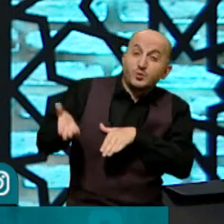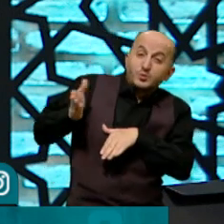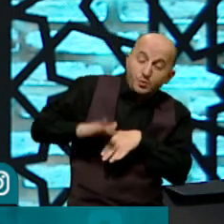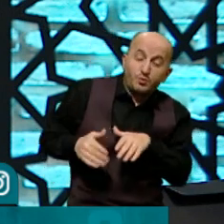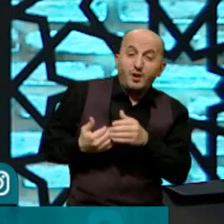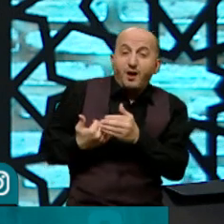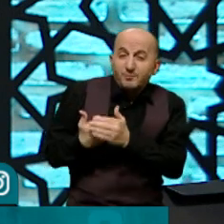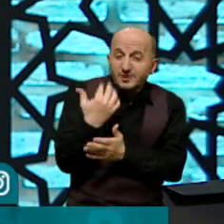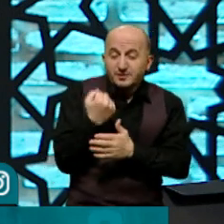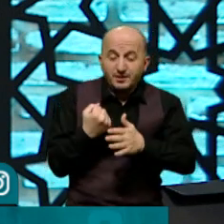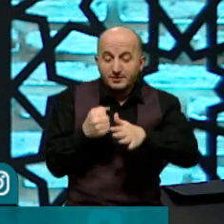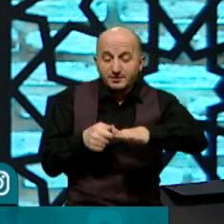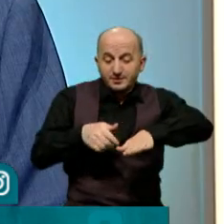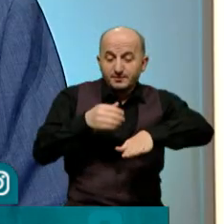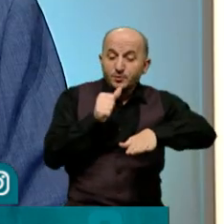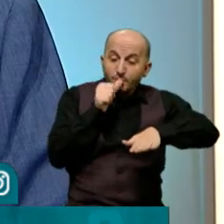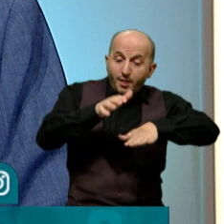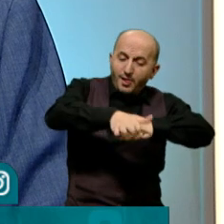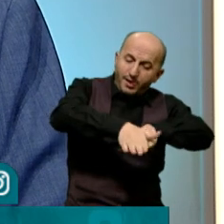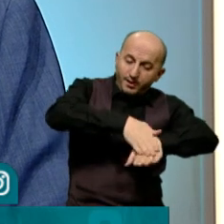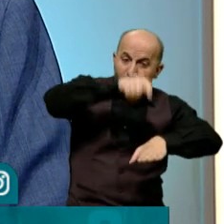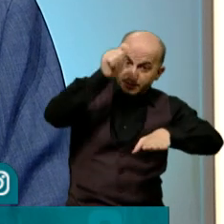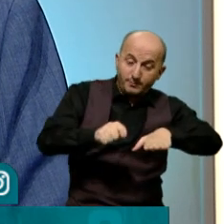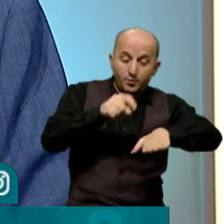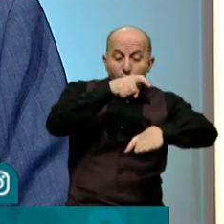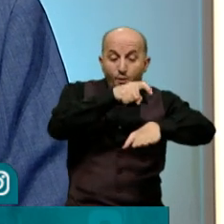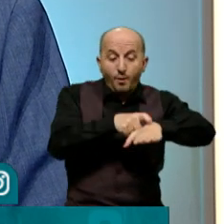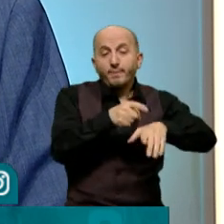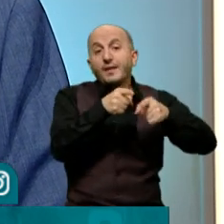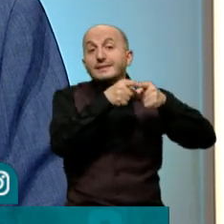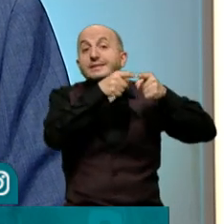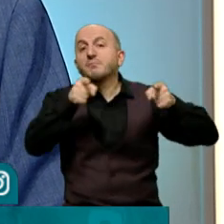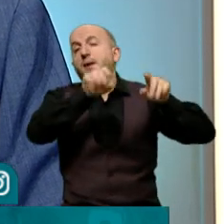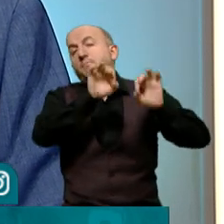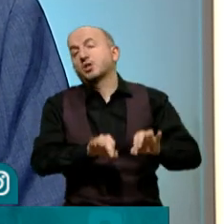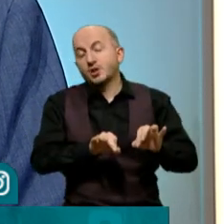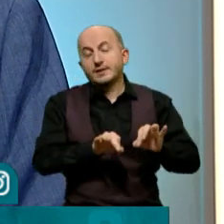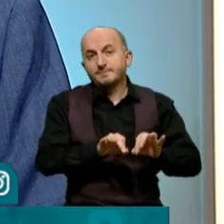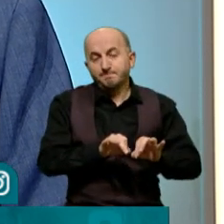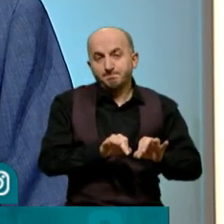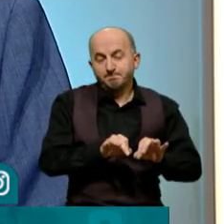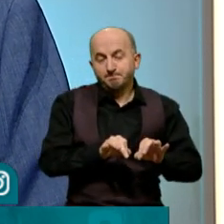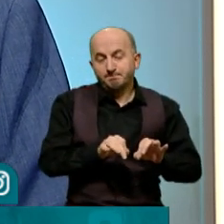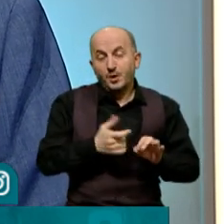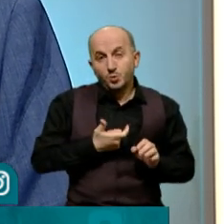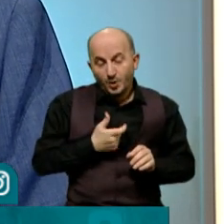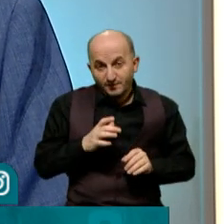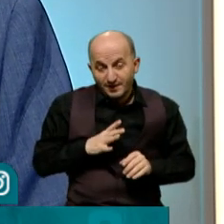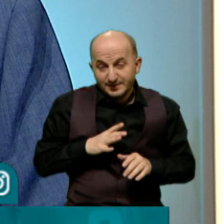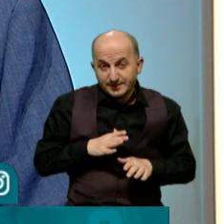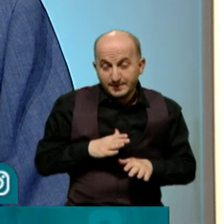abdest aldık, meslerimizin üzerine meshettik. Bu andan itibaren başlar. Çünkü şöyle bir kural vardır.